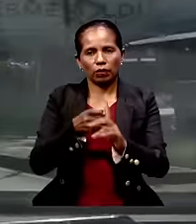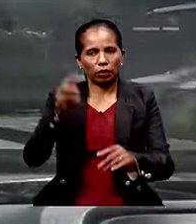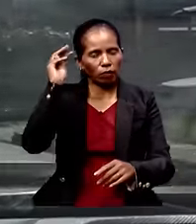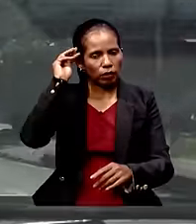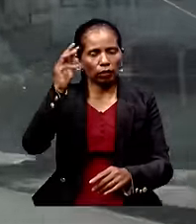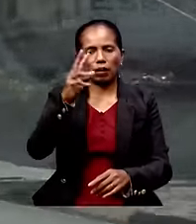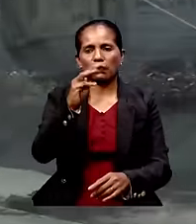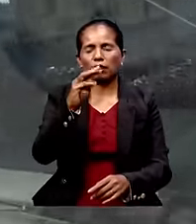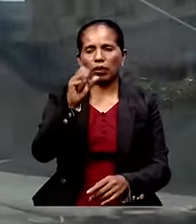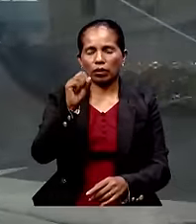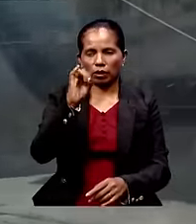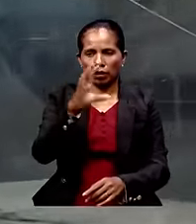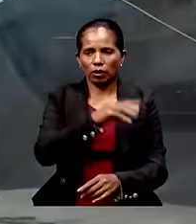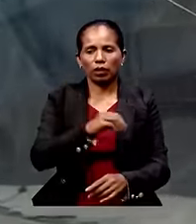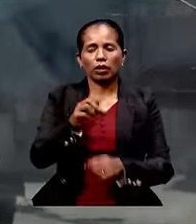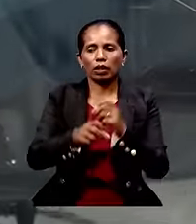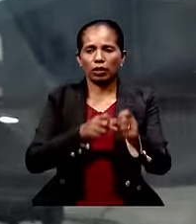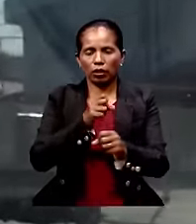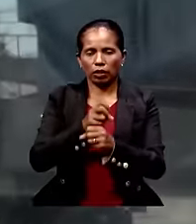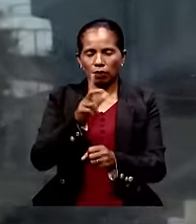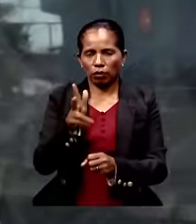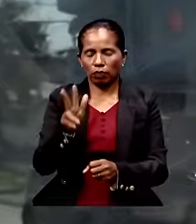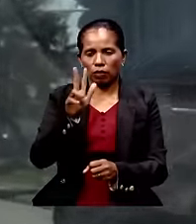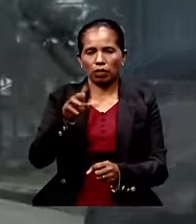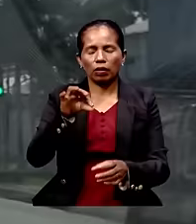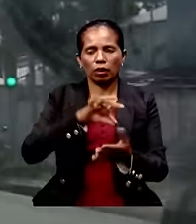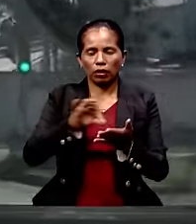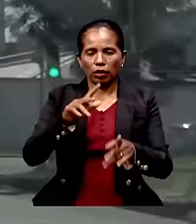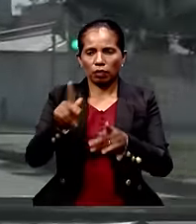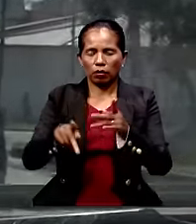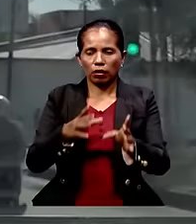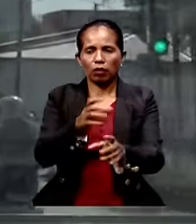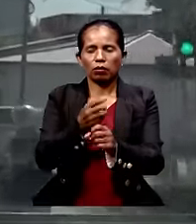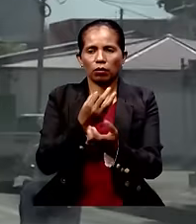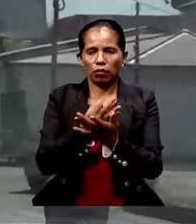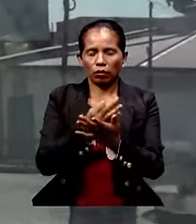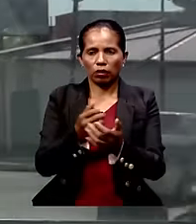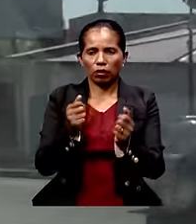no inklusion ia tinang riruron resin rua resiste beneficiario bas subsidio fin duanu